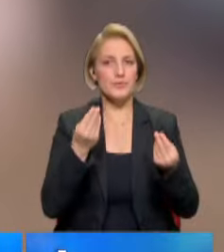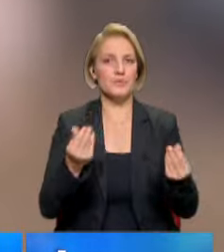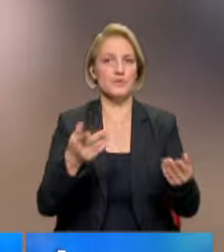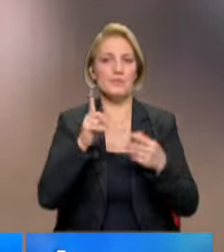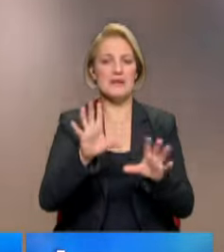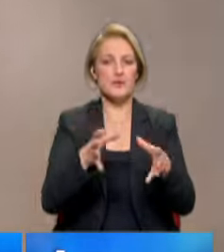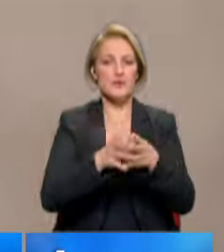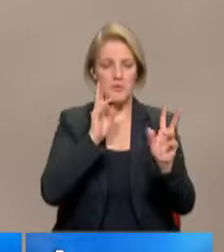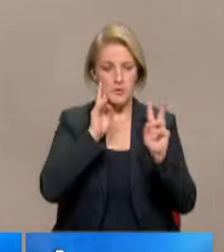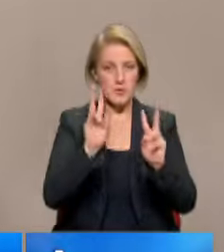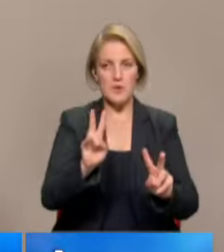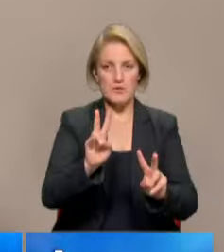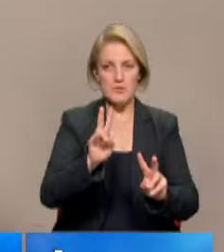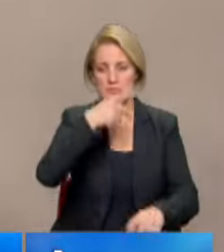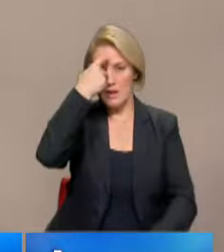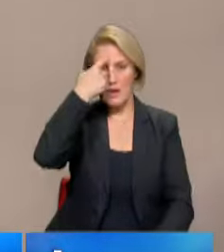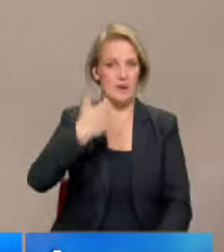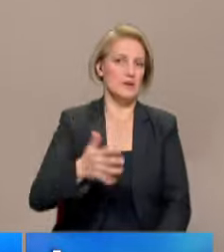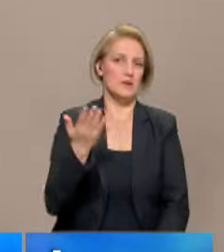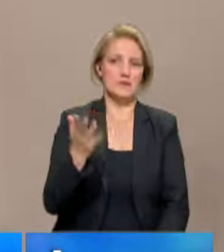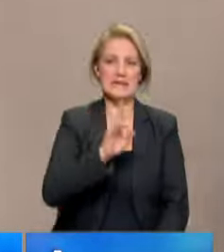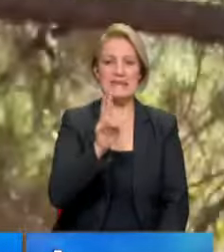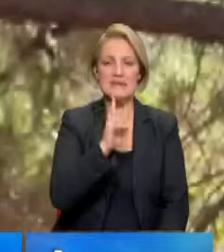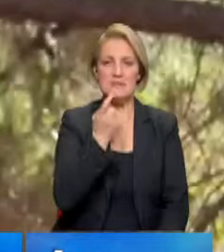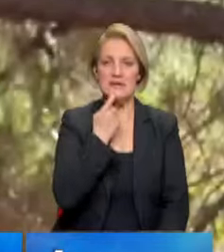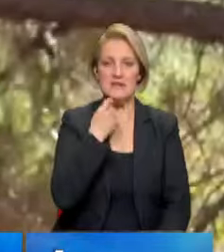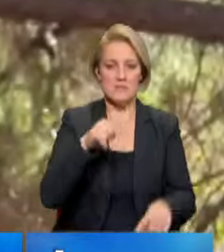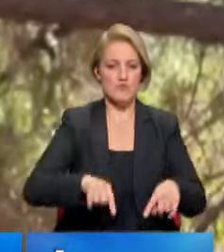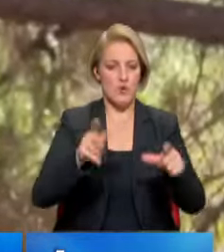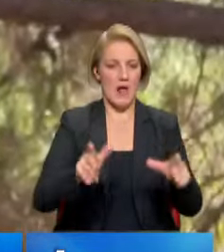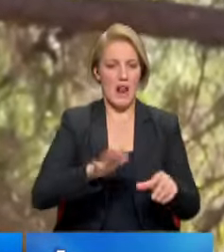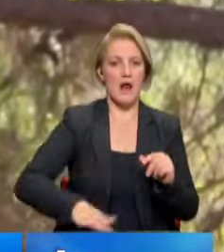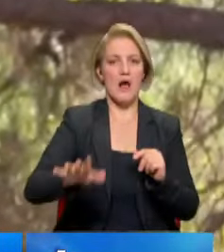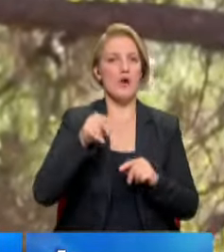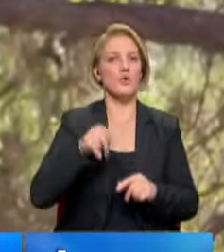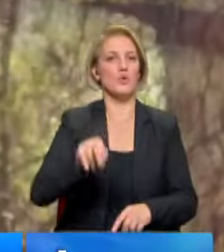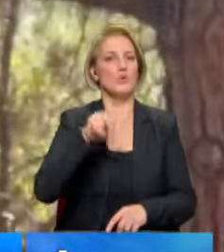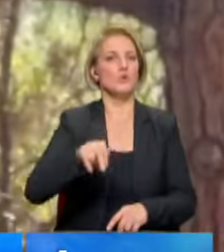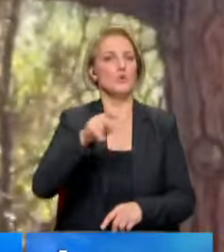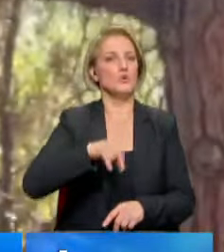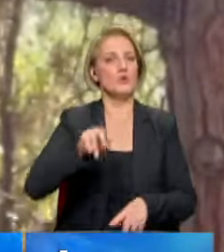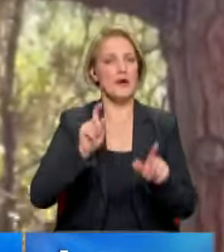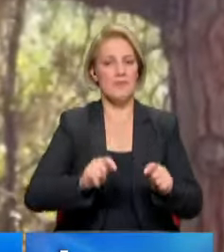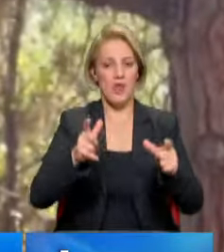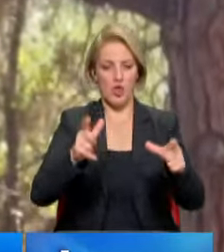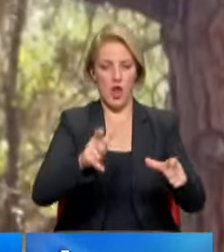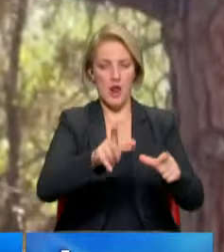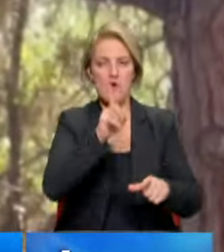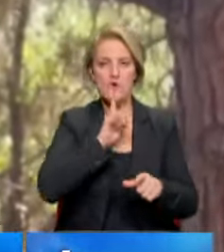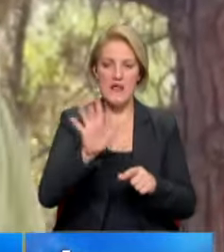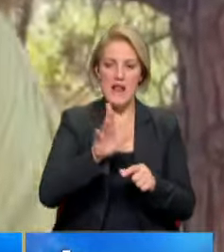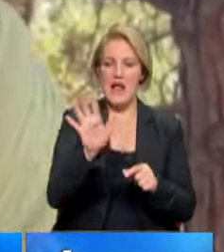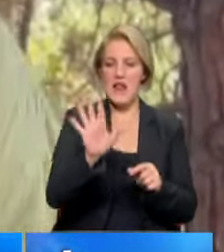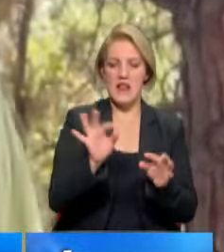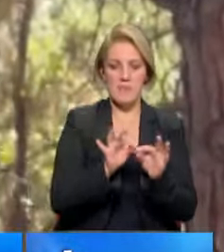yapan bir grup gördükleri manzara karşısında şaşkınlık yaşadı. 20 yıldır buralarda yürüyüşler yaparız. Gölün yer yer 150 metre ile 50